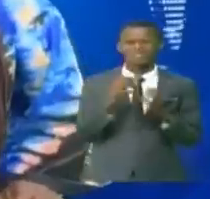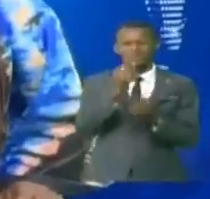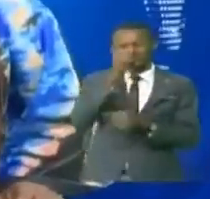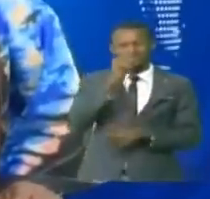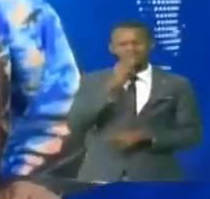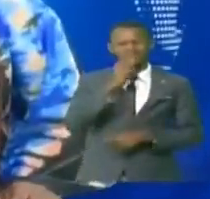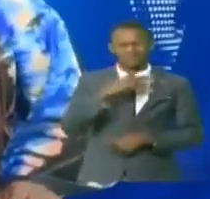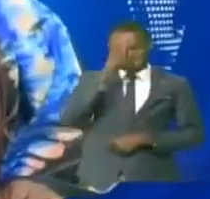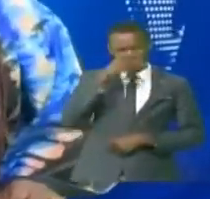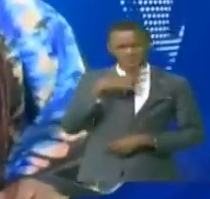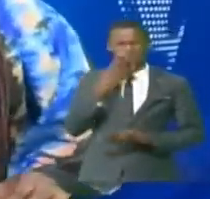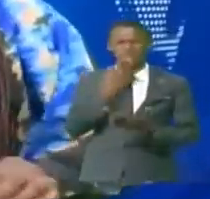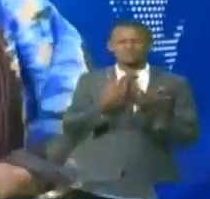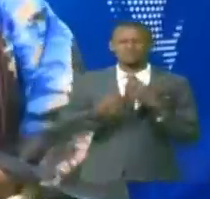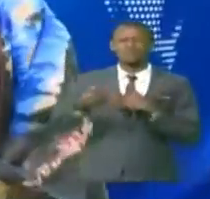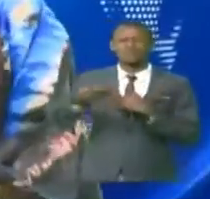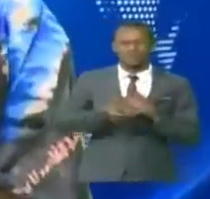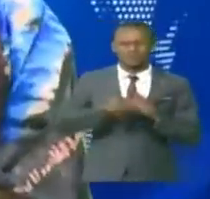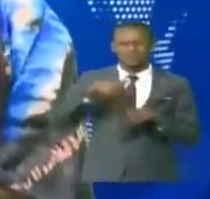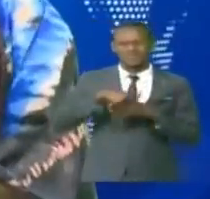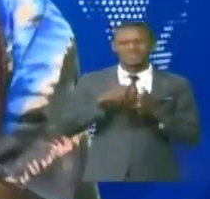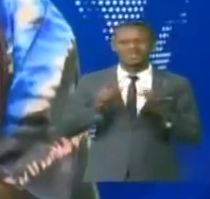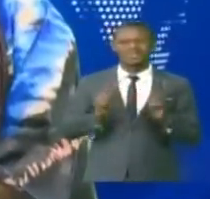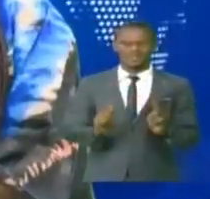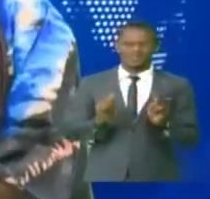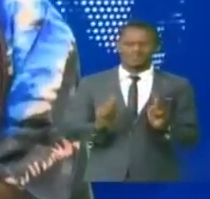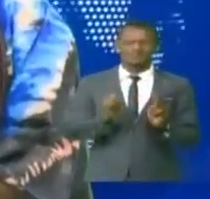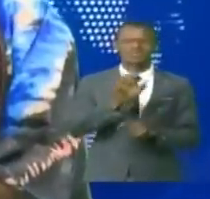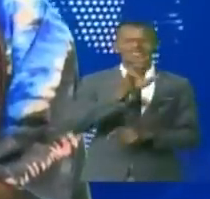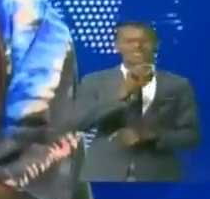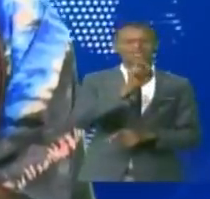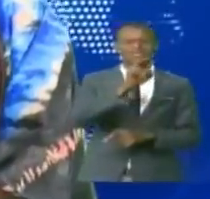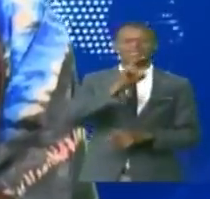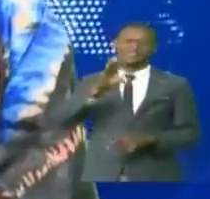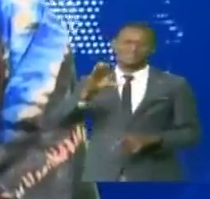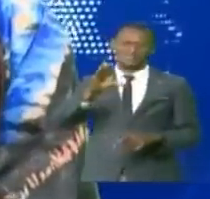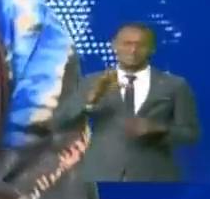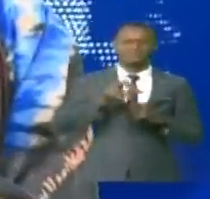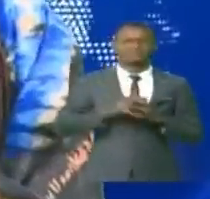et bienvenue au 19h sur la radio-télévision nationale congolaise.